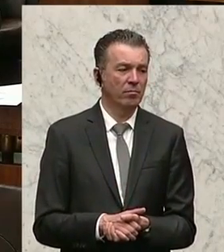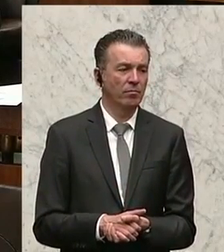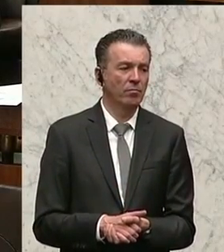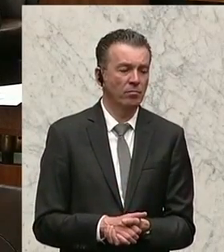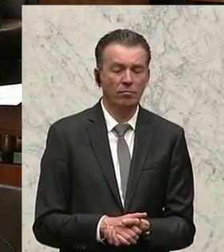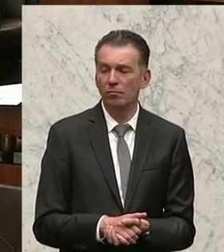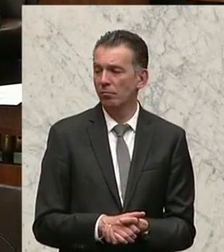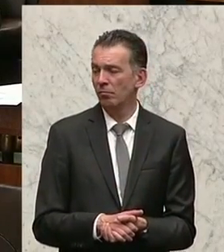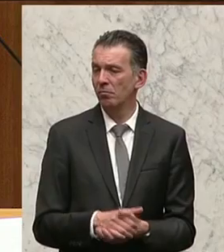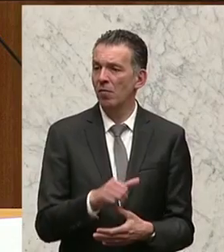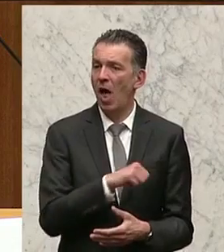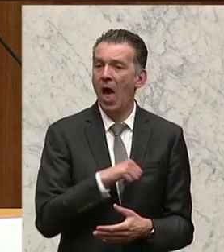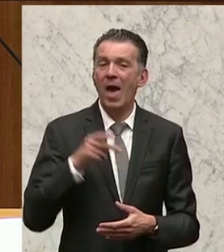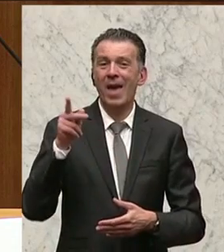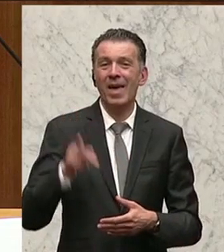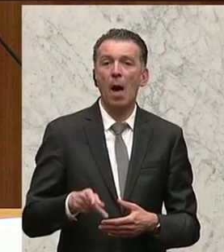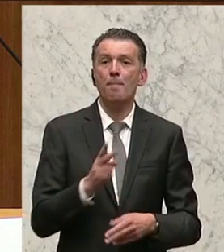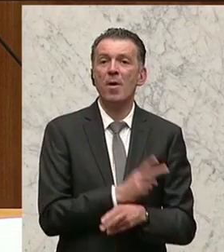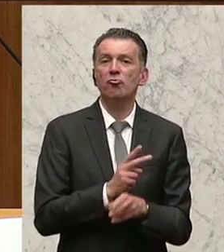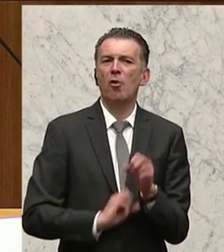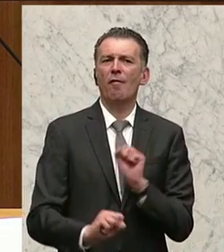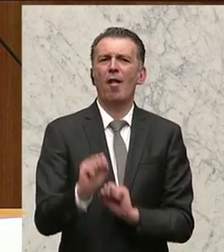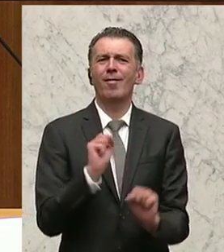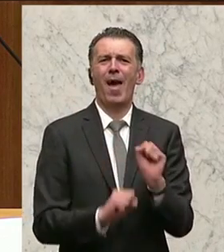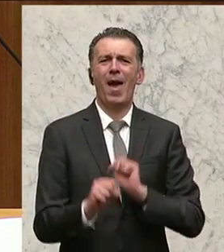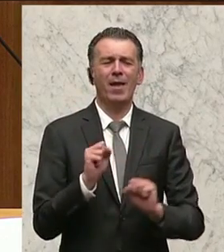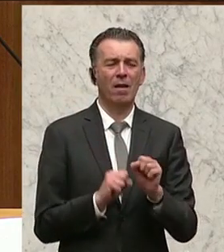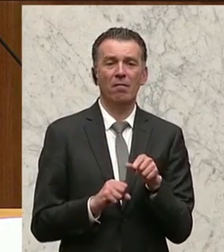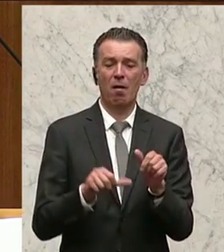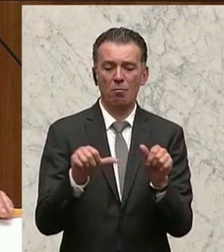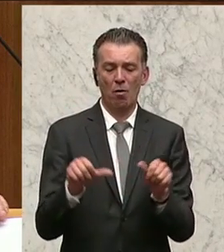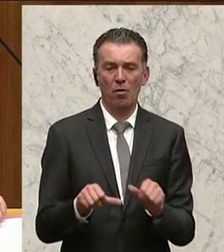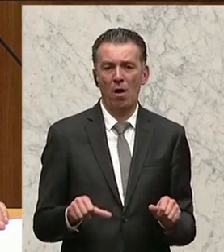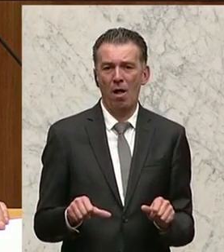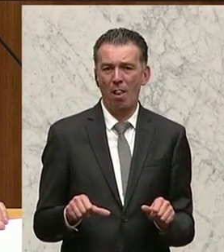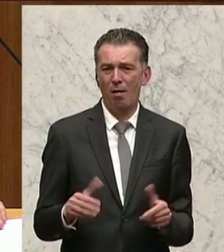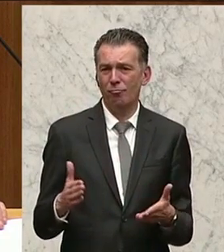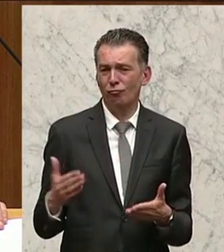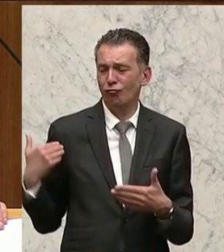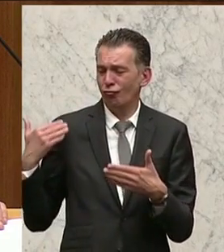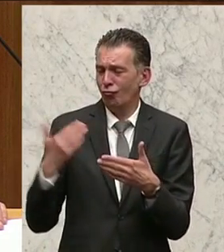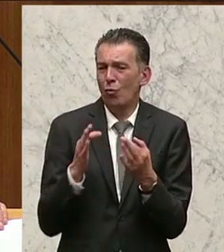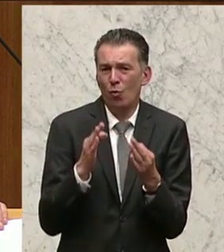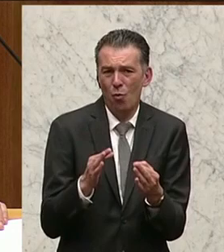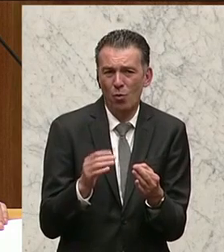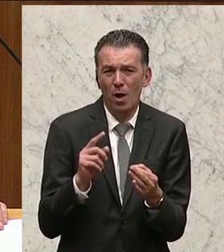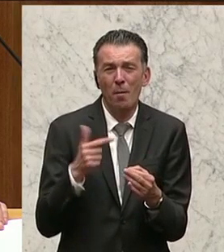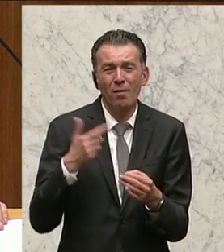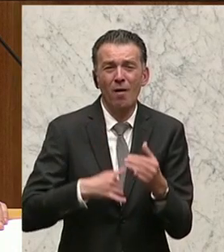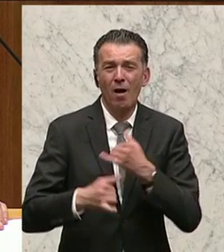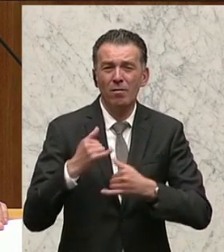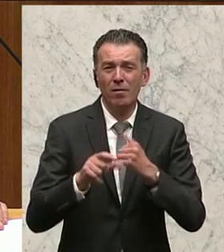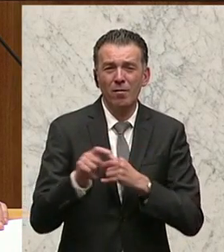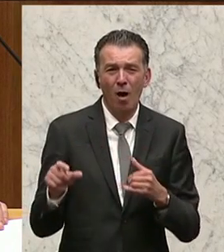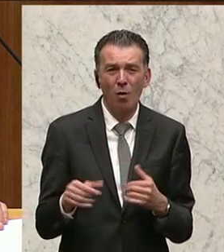Das Verteidigen des Kammernstaates, der vom Modell her seine guten Dienste geleistet hat, allerdings im 20. Jahrhundert.